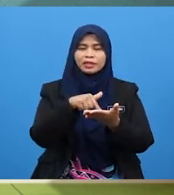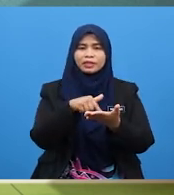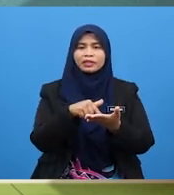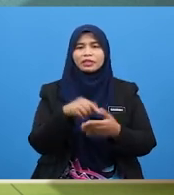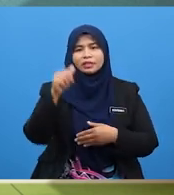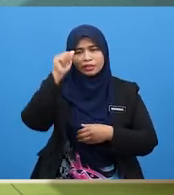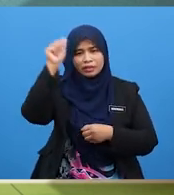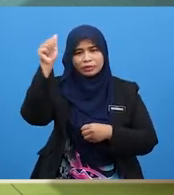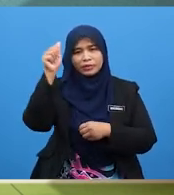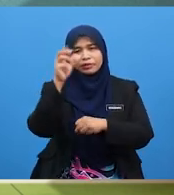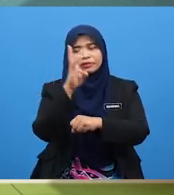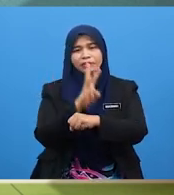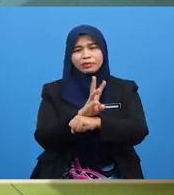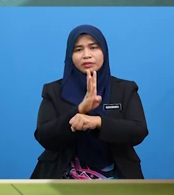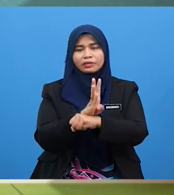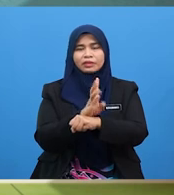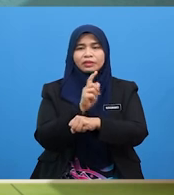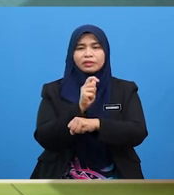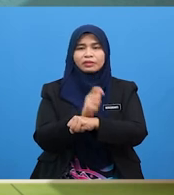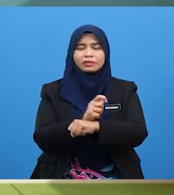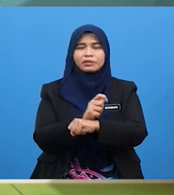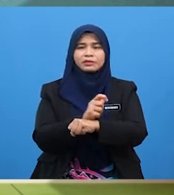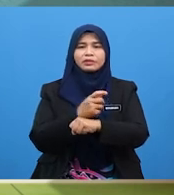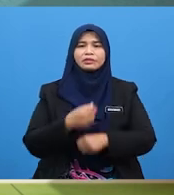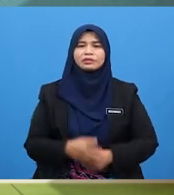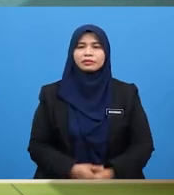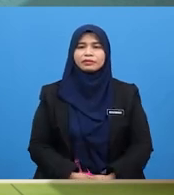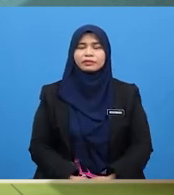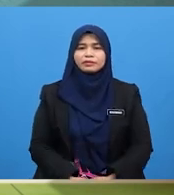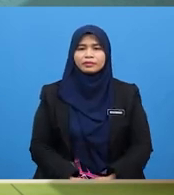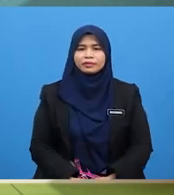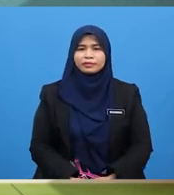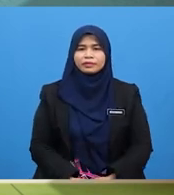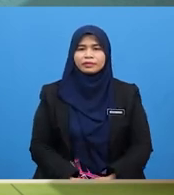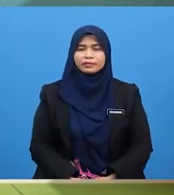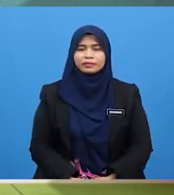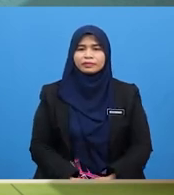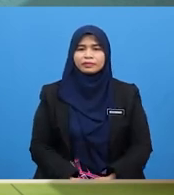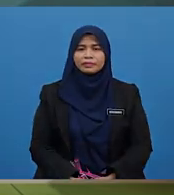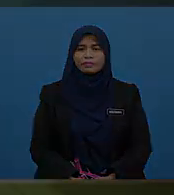siaran. Assalamualaikum warahmatullahi wabarakatuh.